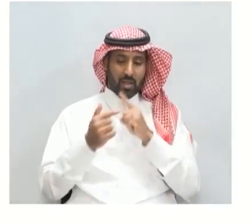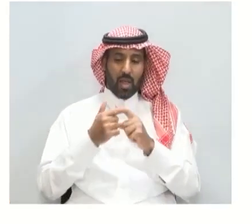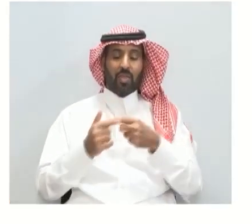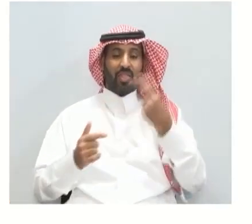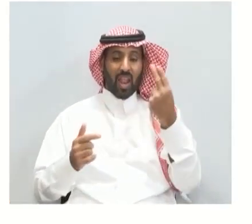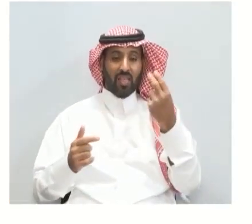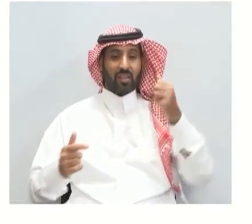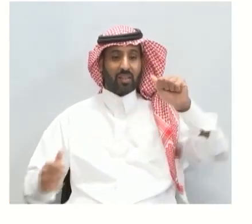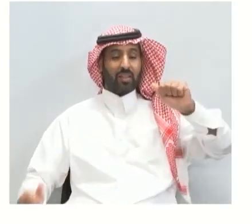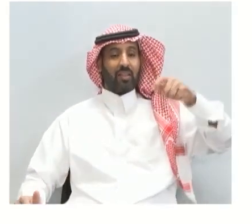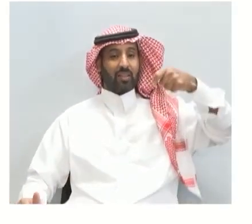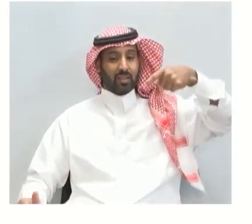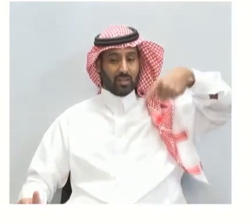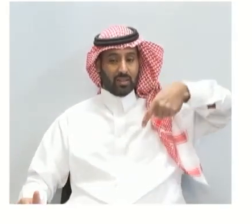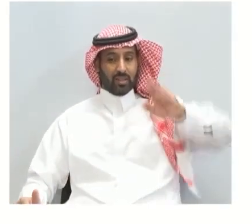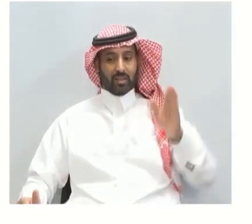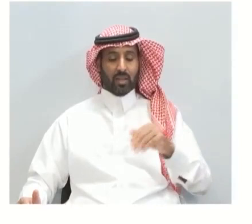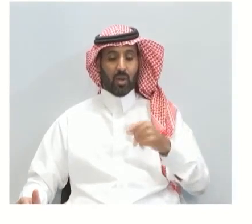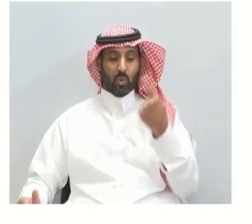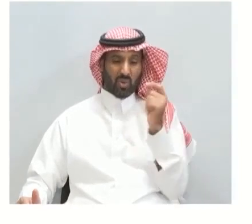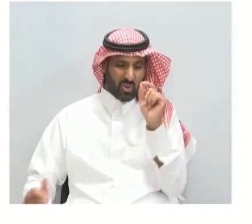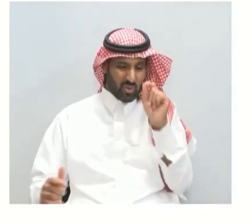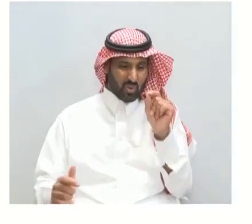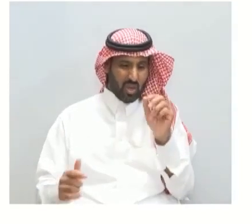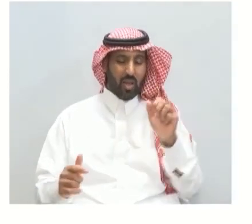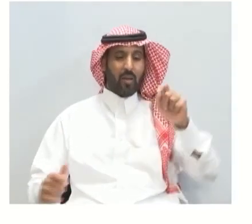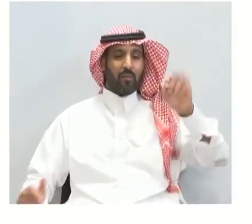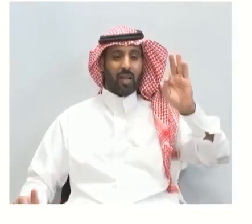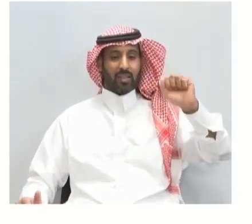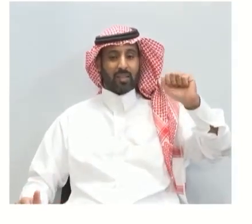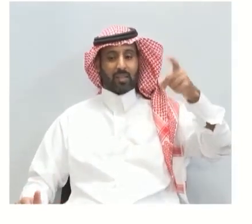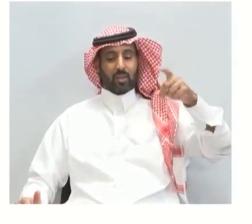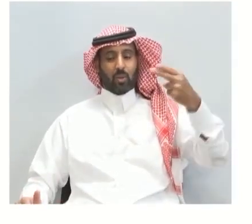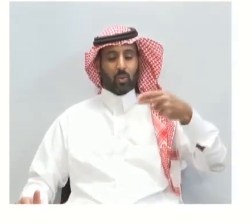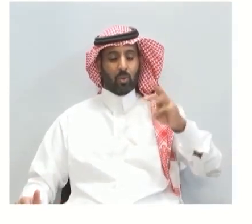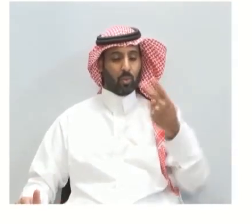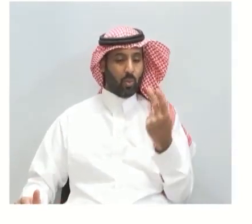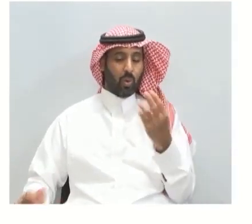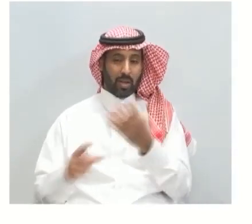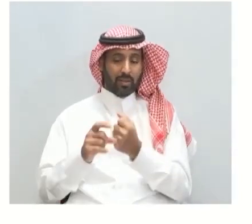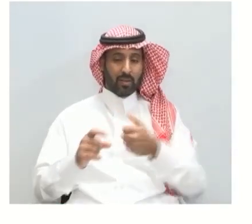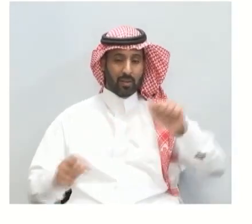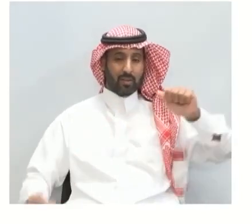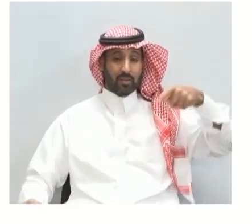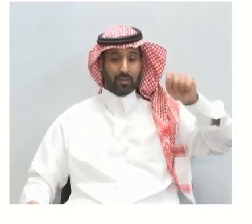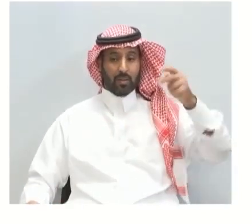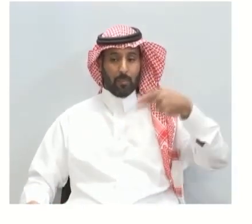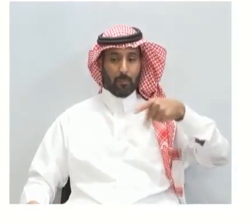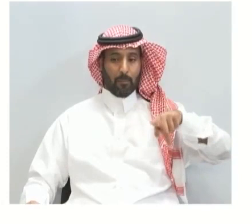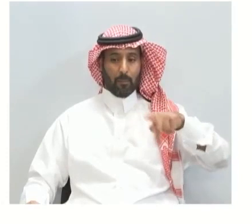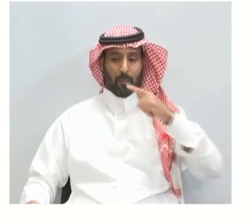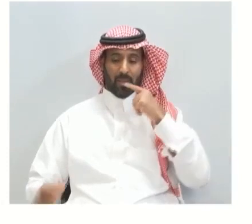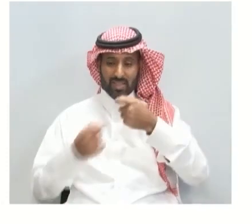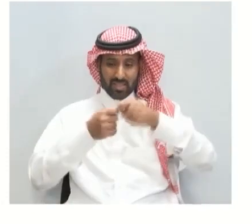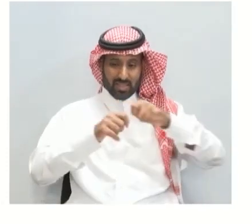وكل جزيء فات اتش 2 سوف ينتج عنه ايضا جزيئين اي تي بي اذا هذه المركبات في سلسله نقل الالكترونات سوف نعمل على